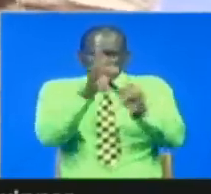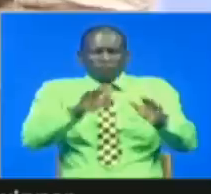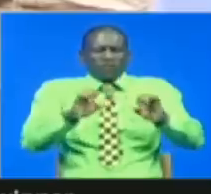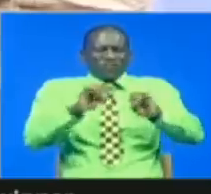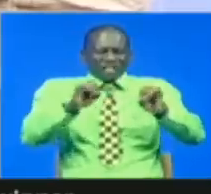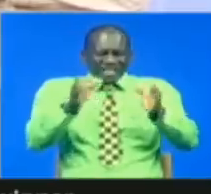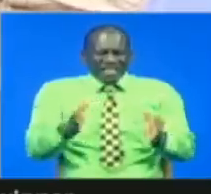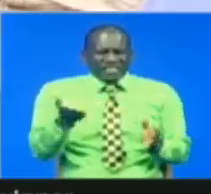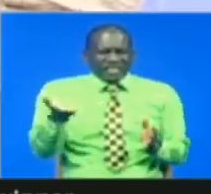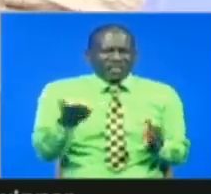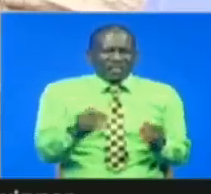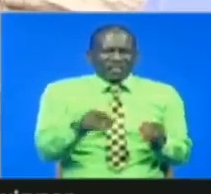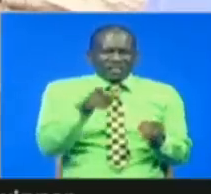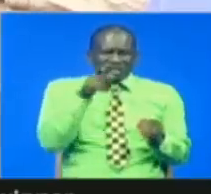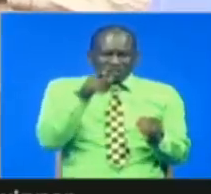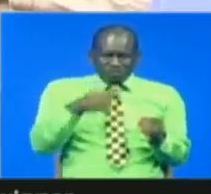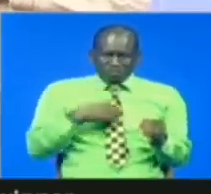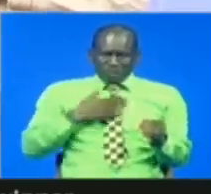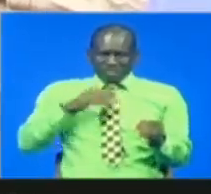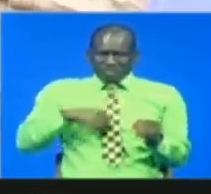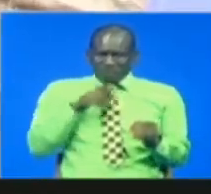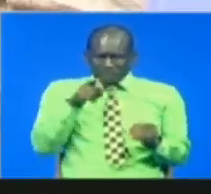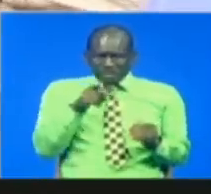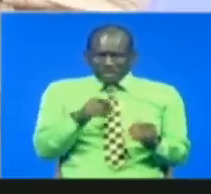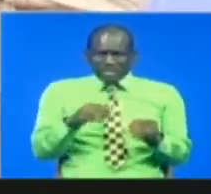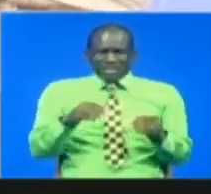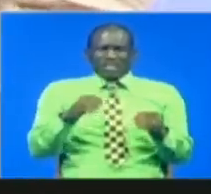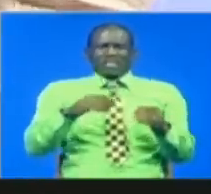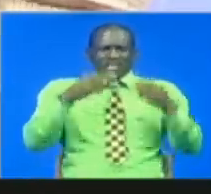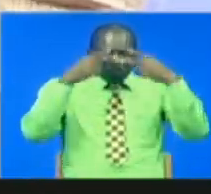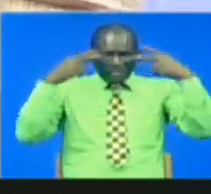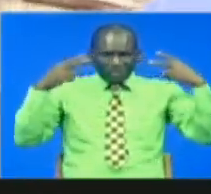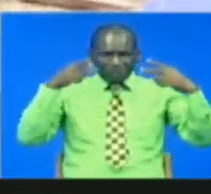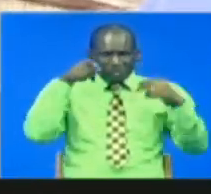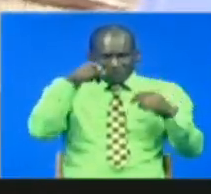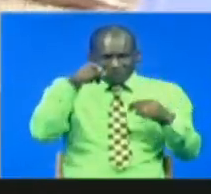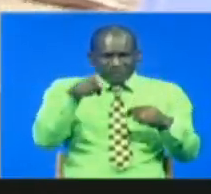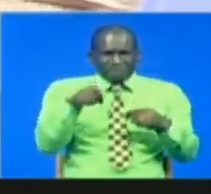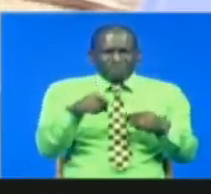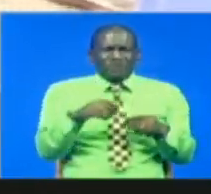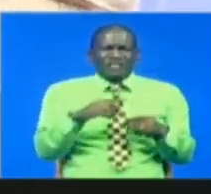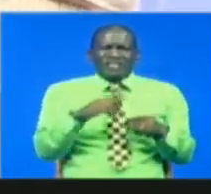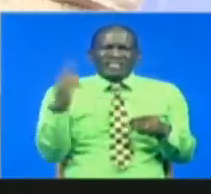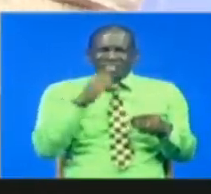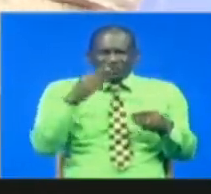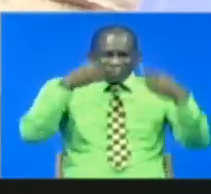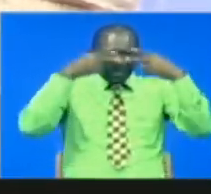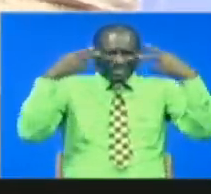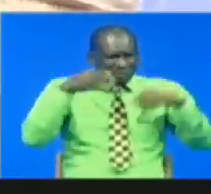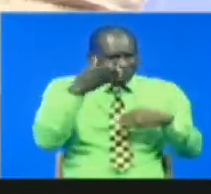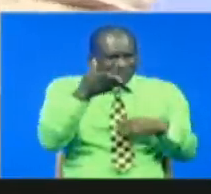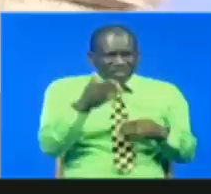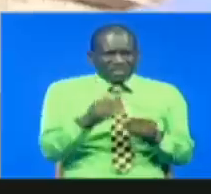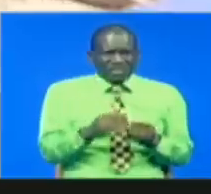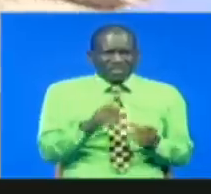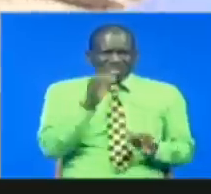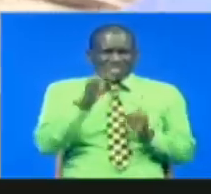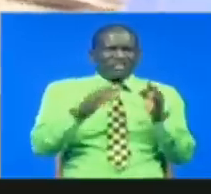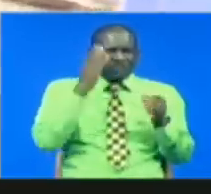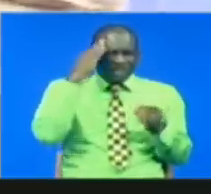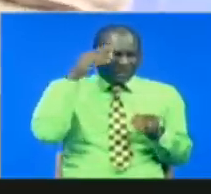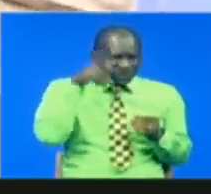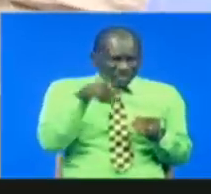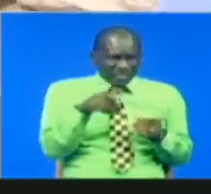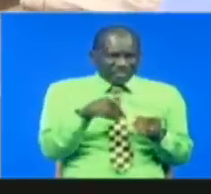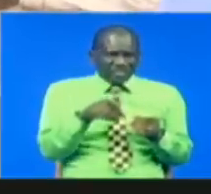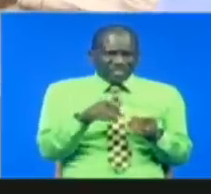hapo. Na huyu hapo, huyu ndio huyu mgaidi. Sasa ndio mgaidi. Wakati sikujua ni mgaidi. Hadi wakati kulilipuka sikujua ni mgaidi. Ningejua ni mgaidi, sidhani kama ningepita hii njia.